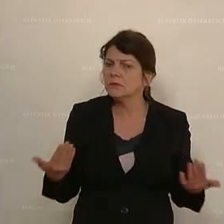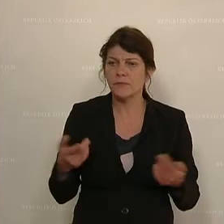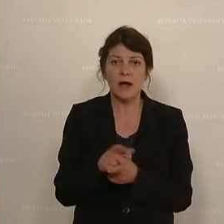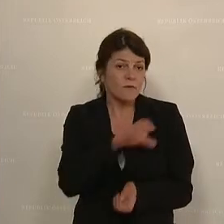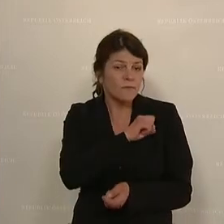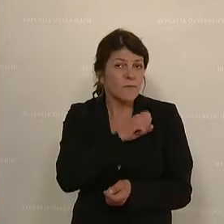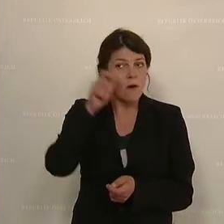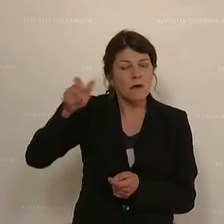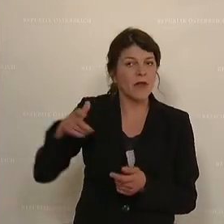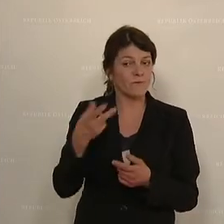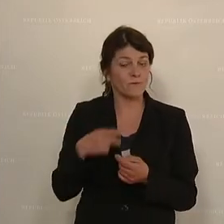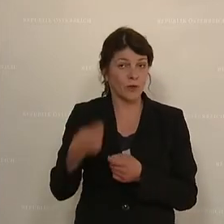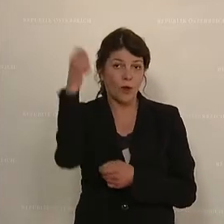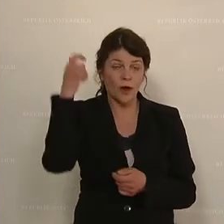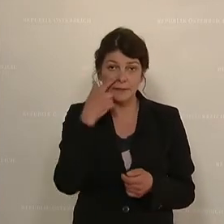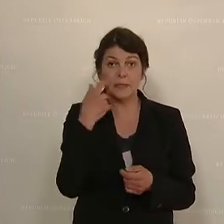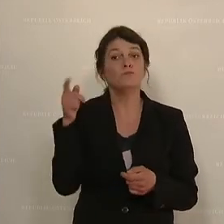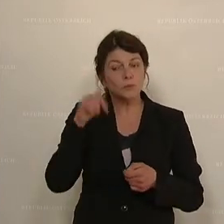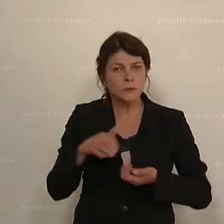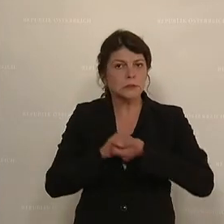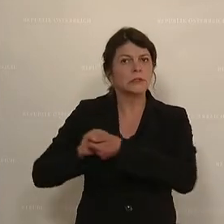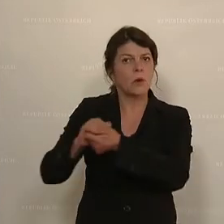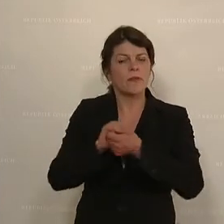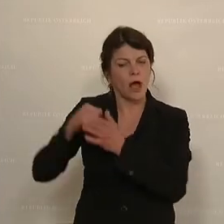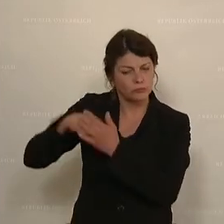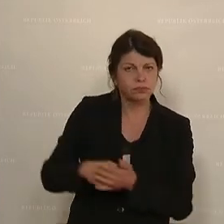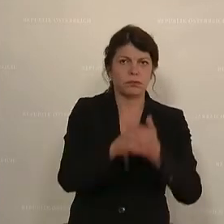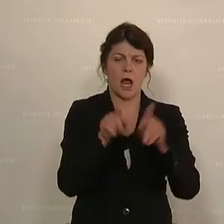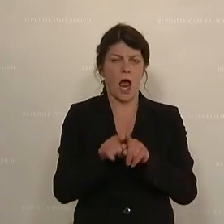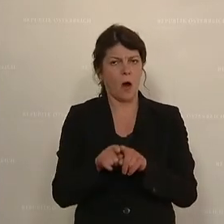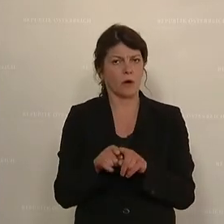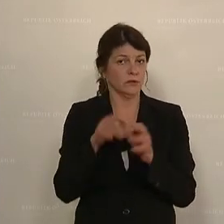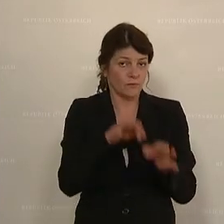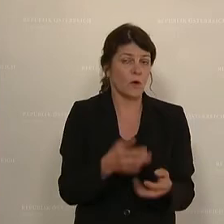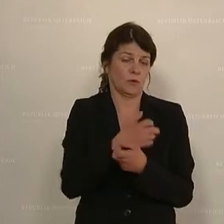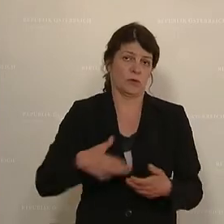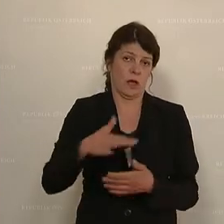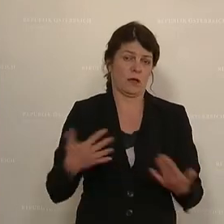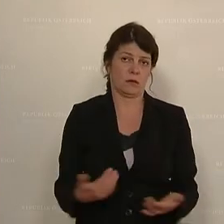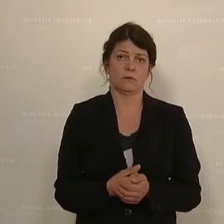Teuerung müssen ihren solidarischen Beitrag für dieses Land leisten.